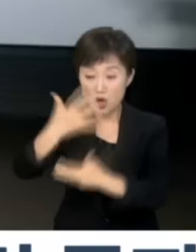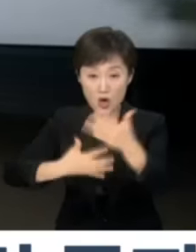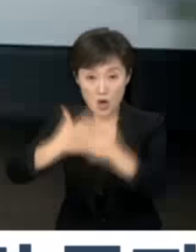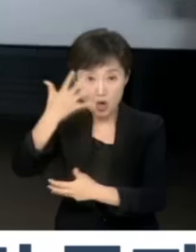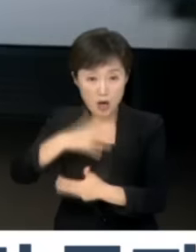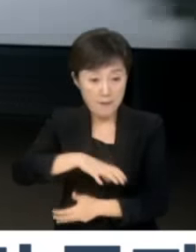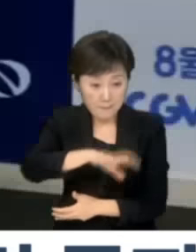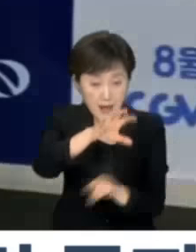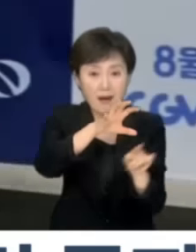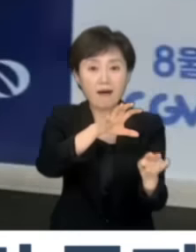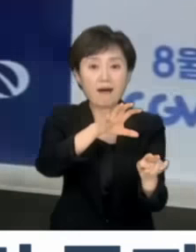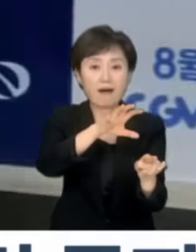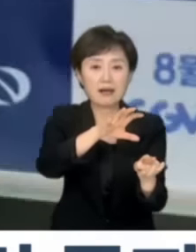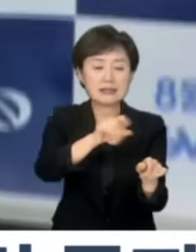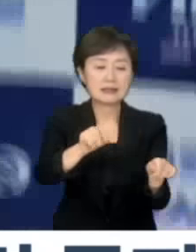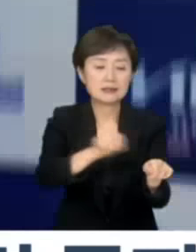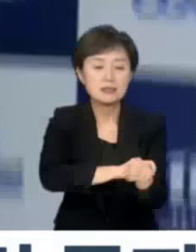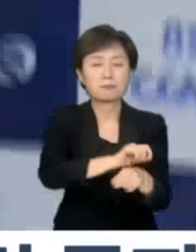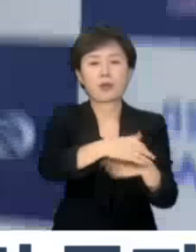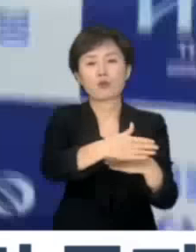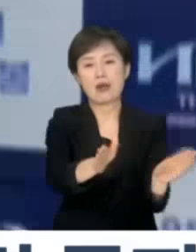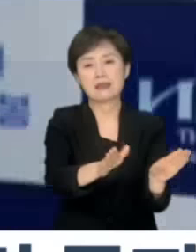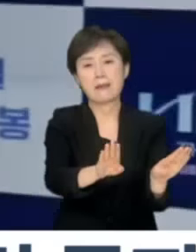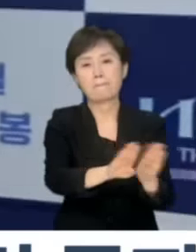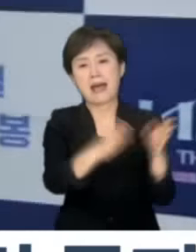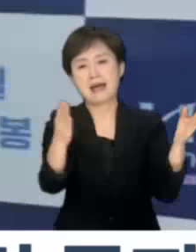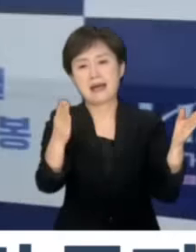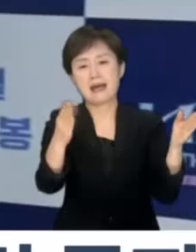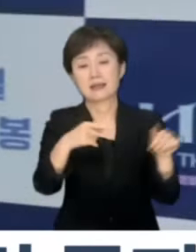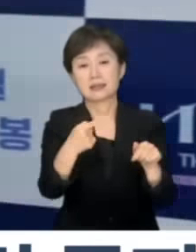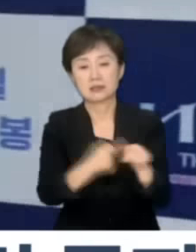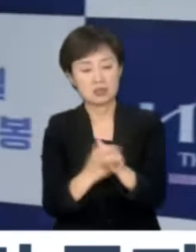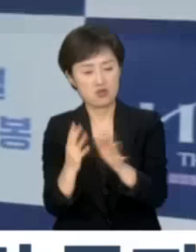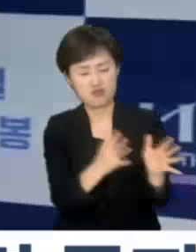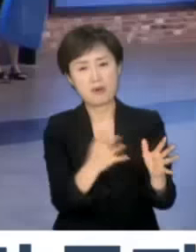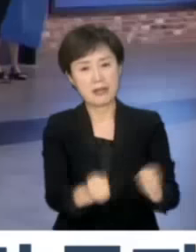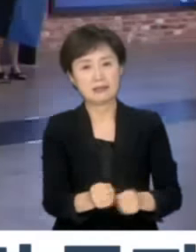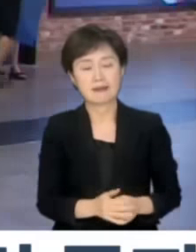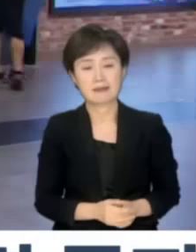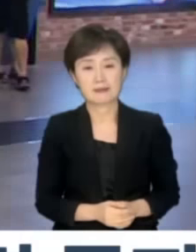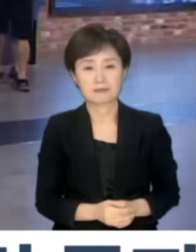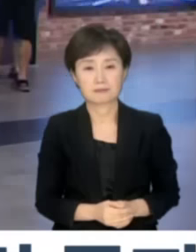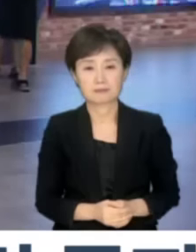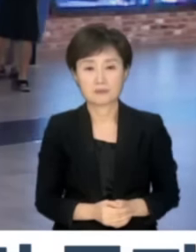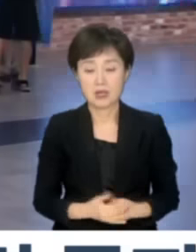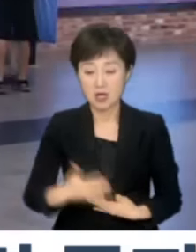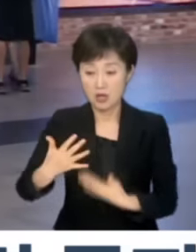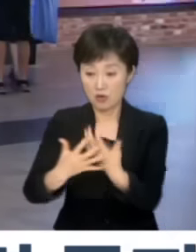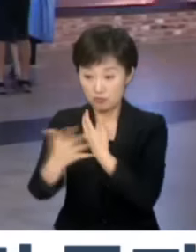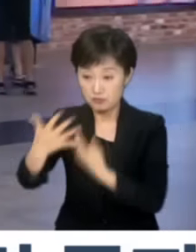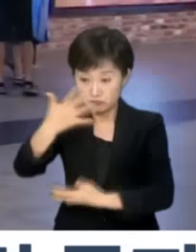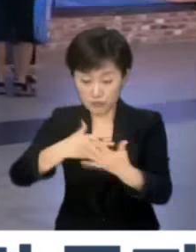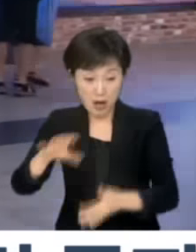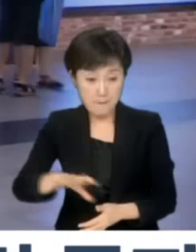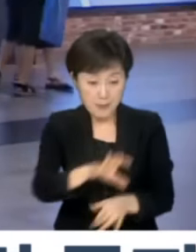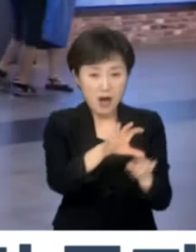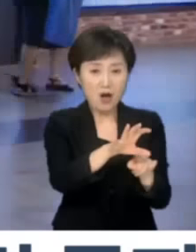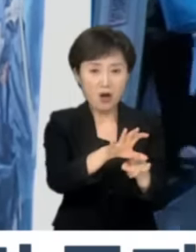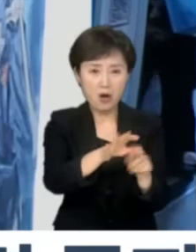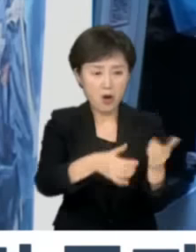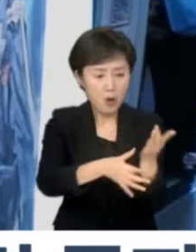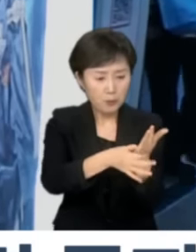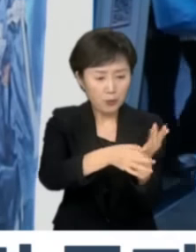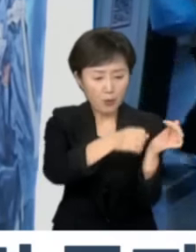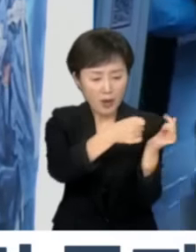영화 최초로 특별관 동시 개봉까지 진행해 화제가 되기도 했는데요. 실황 영화 특성상 특별한 할인